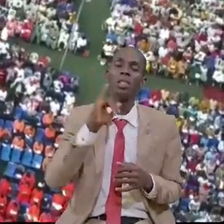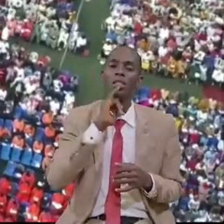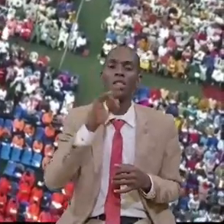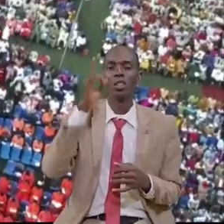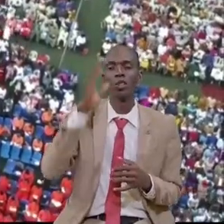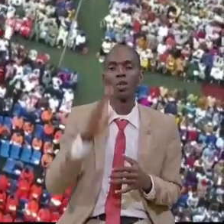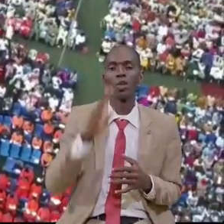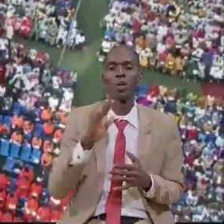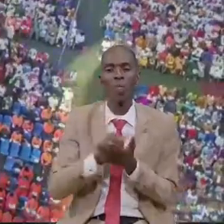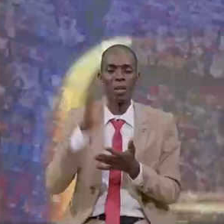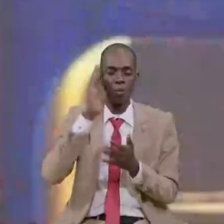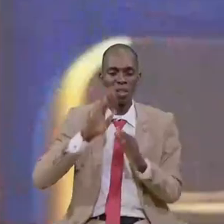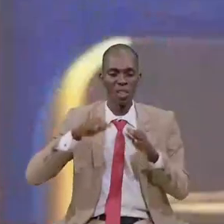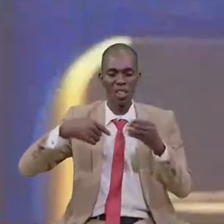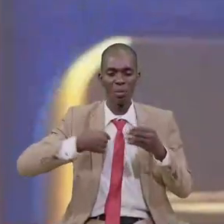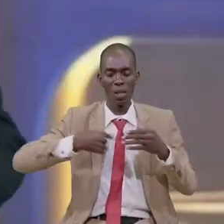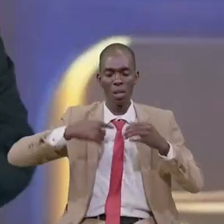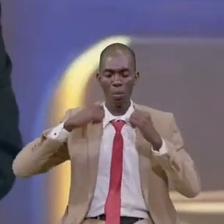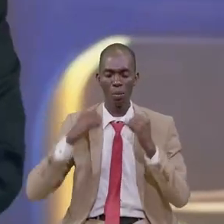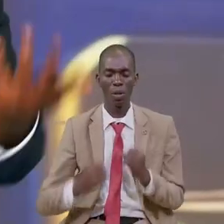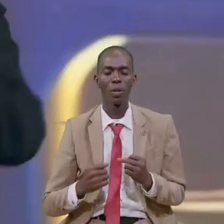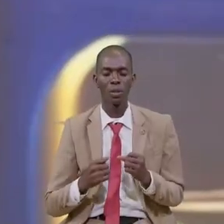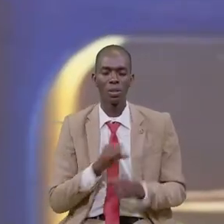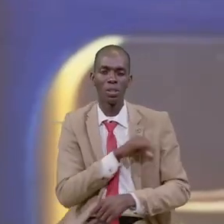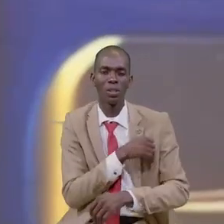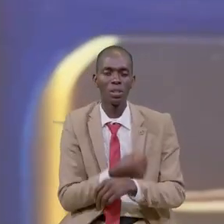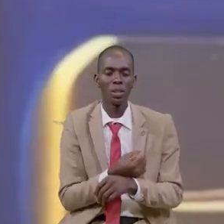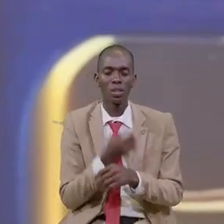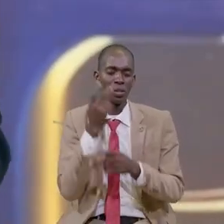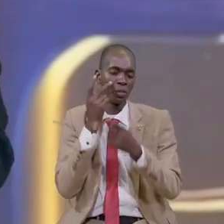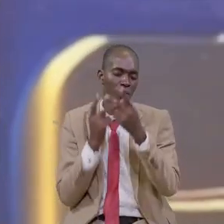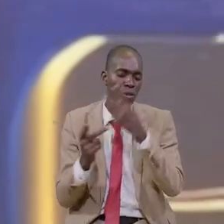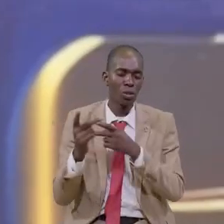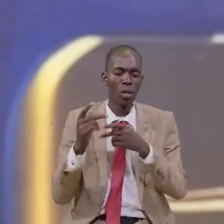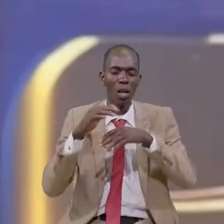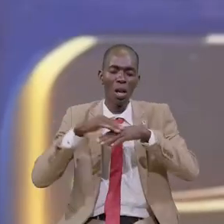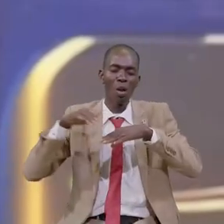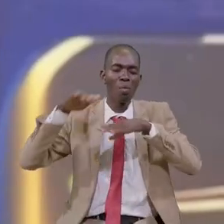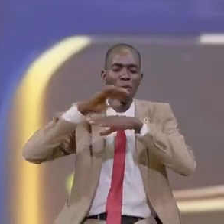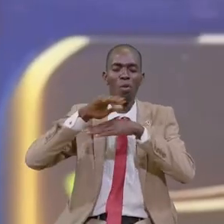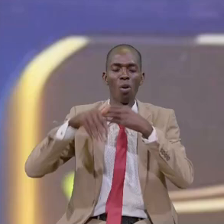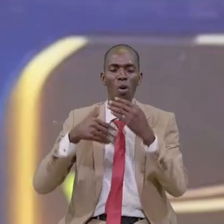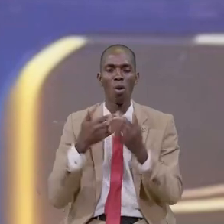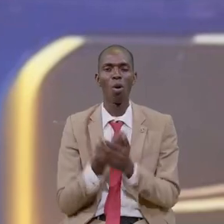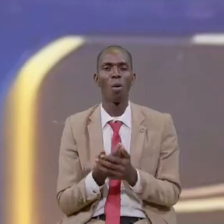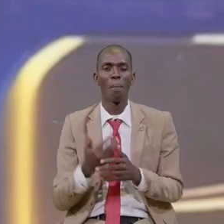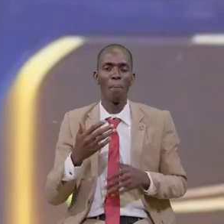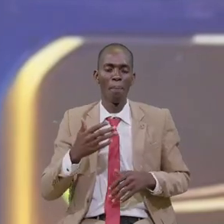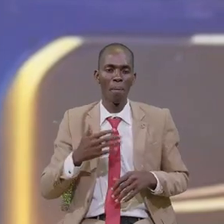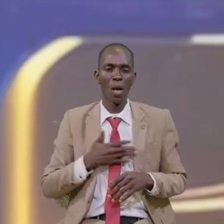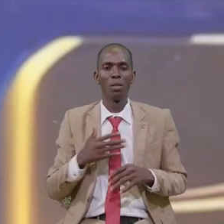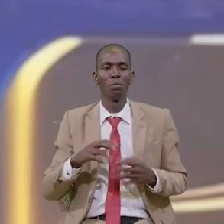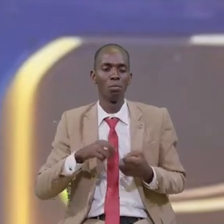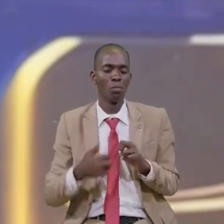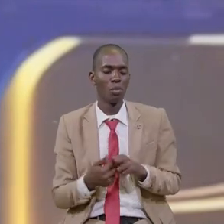force, la vision au-dessus de toutes mes montagnes. Verset 30. Verset 30